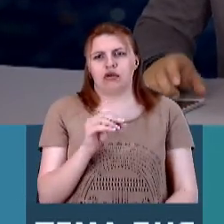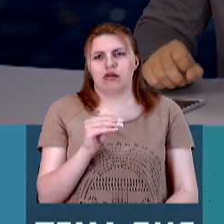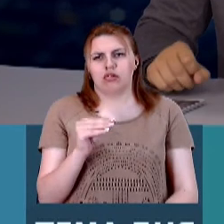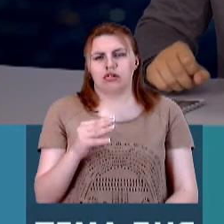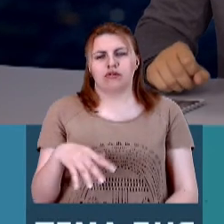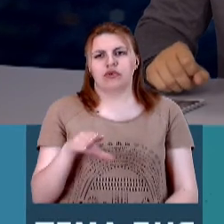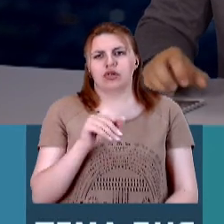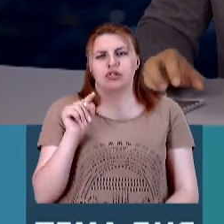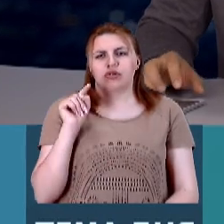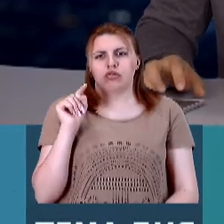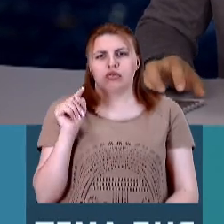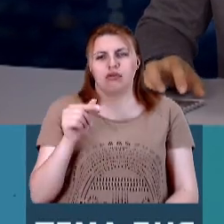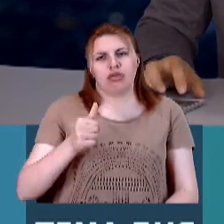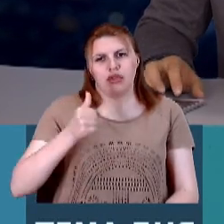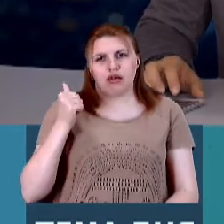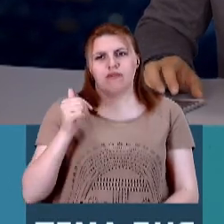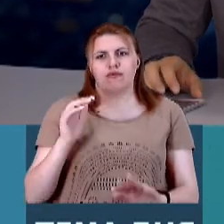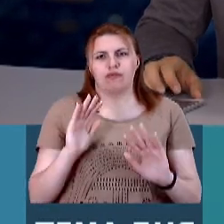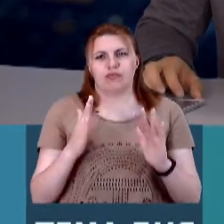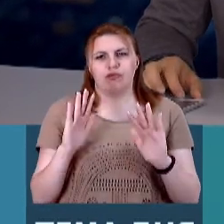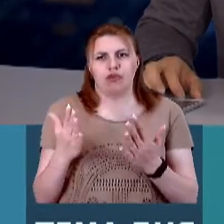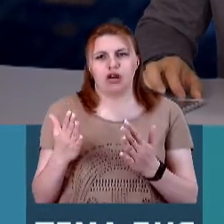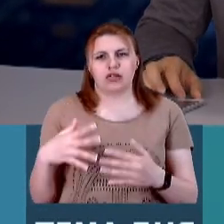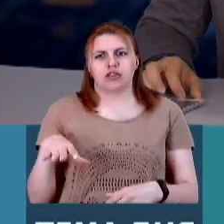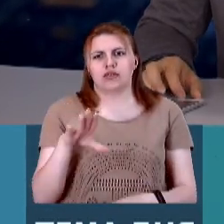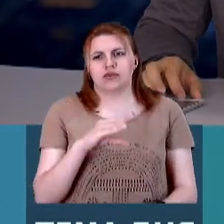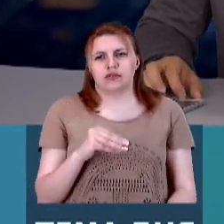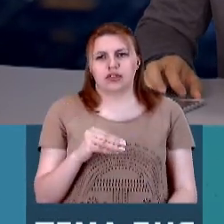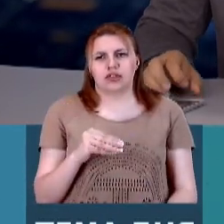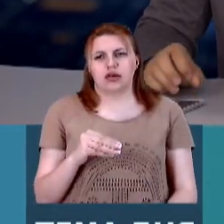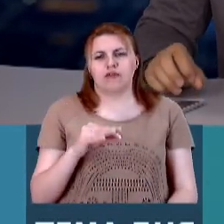там відбувається, воно все грає на руку